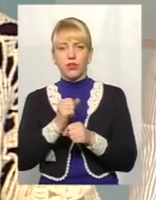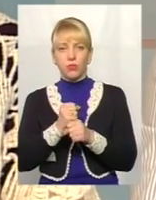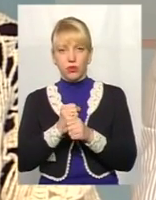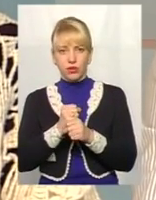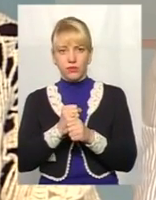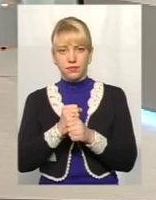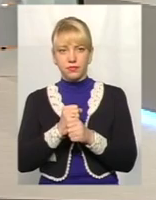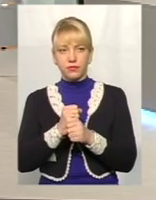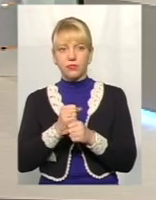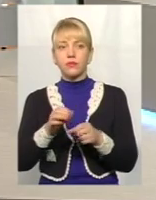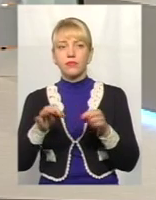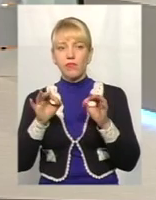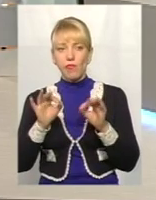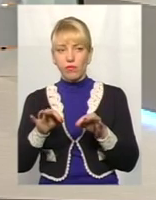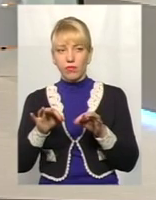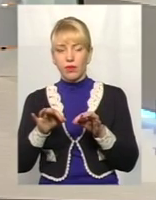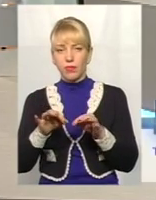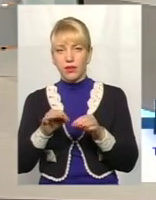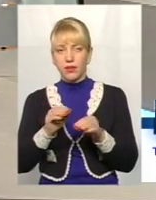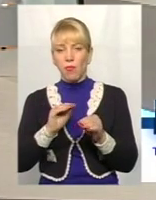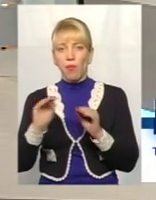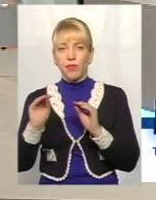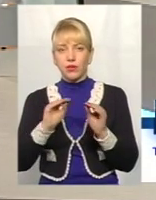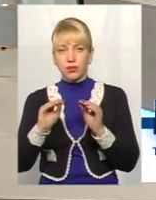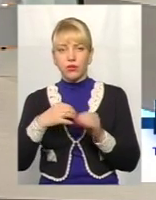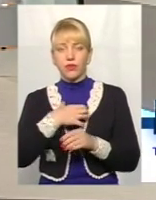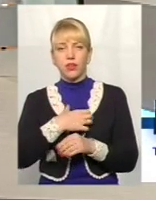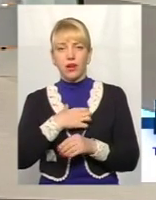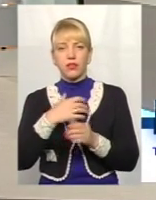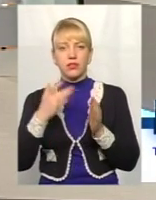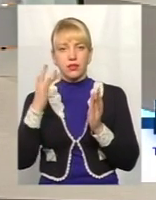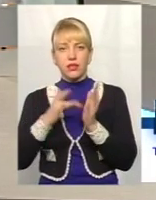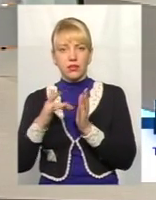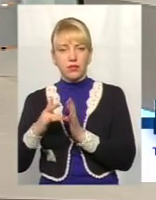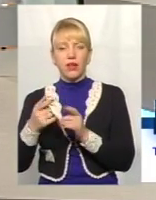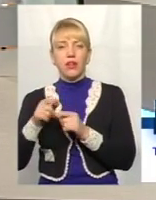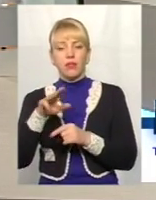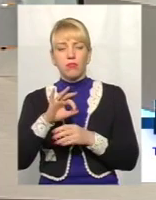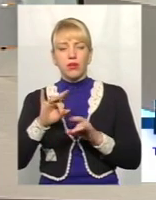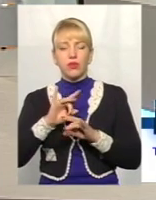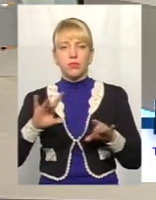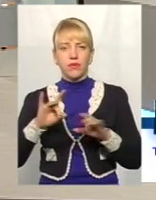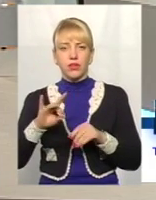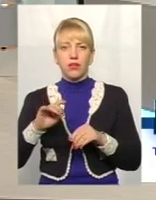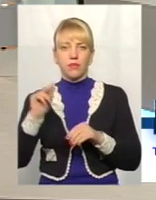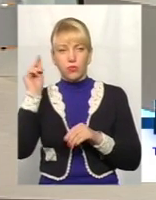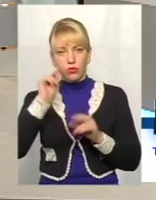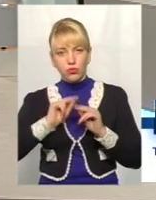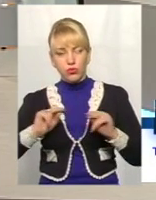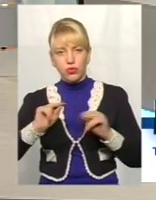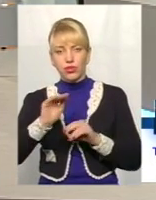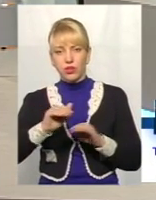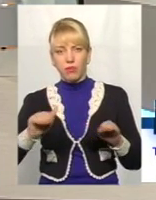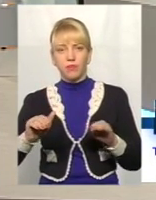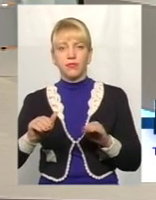і правильній розстановці акцентів ми доносимо до учнів, або до студентів, або до